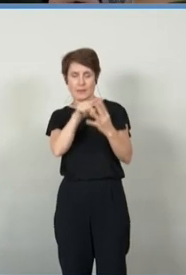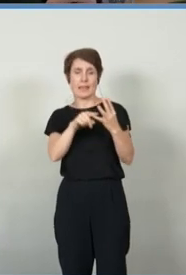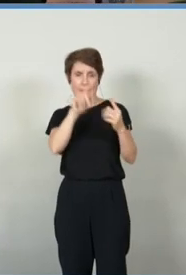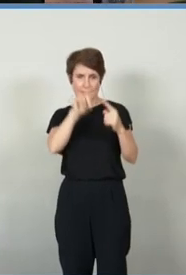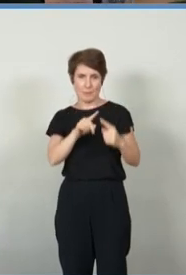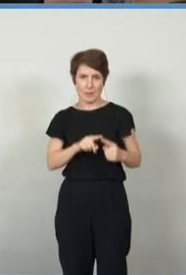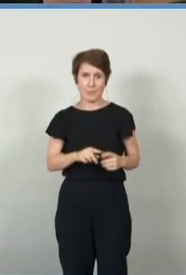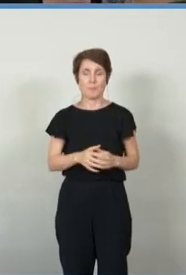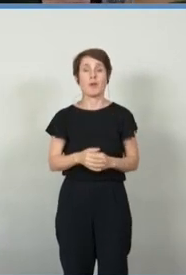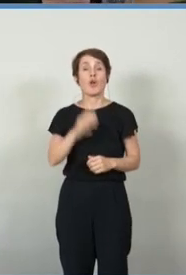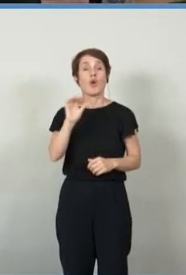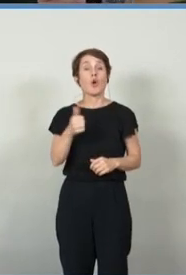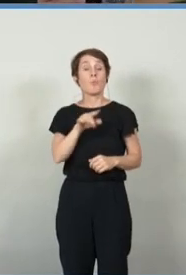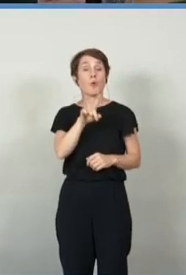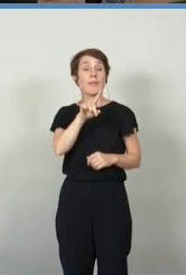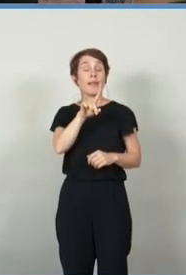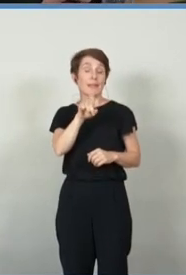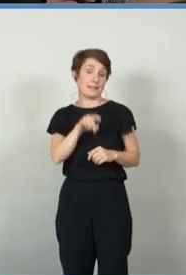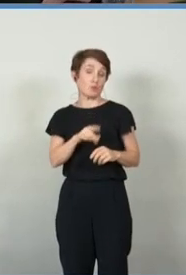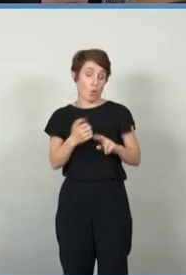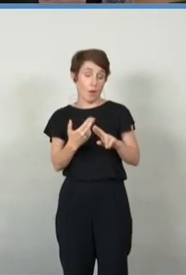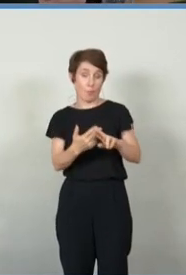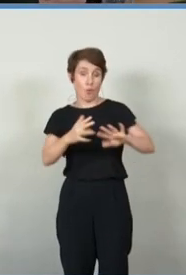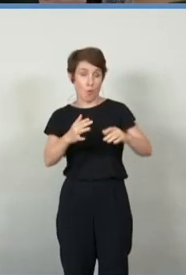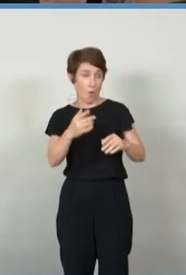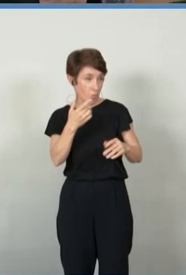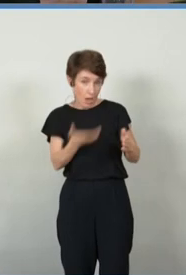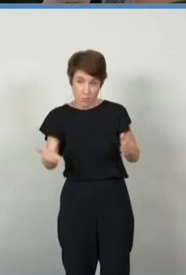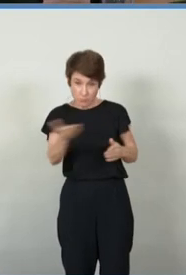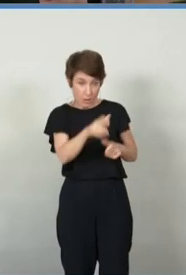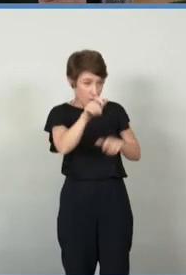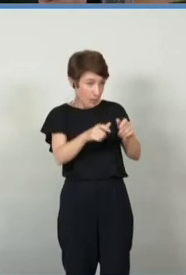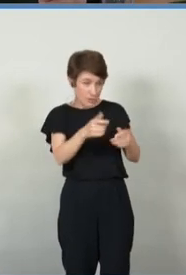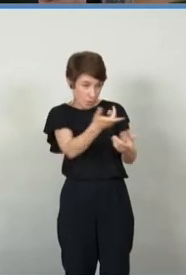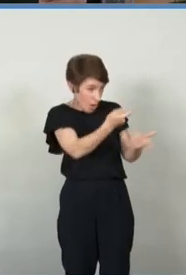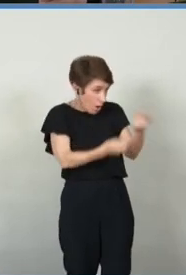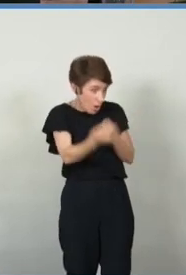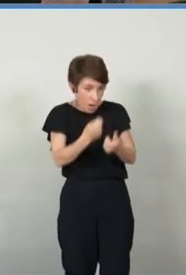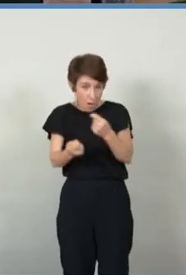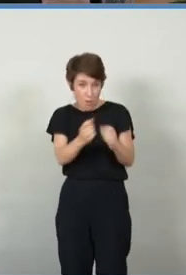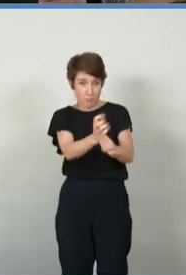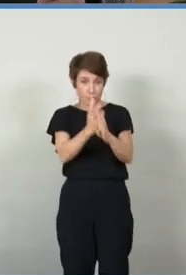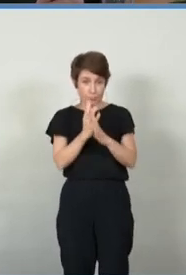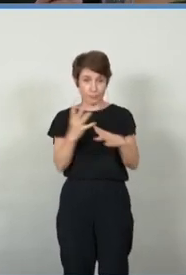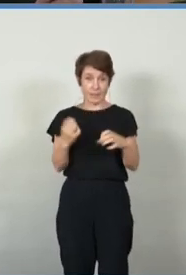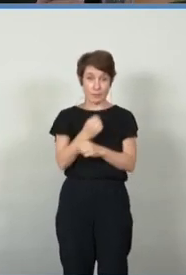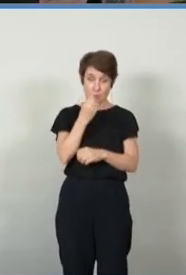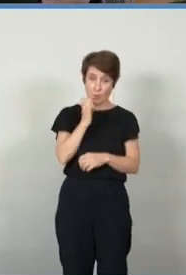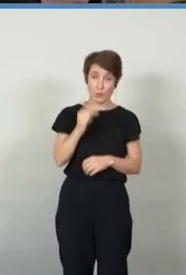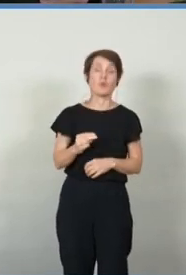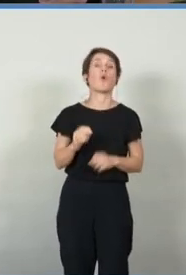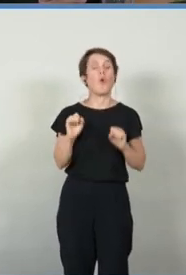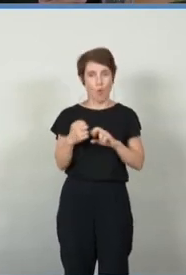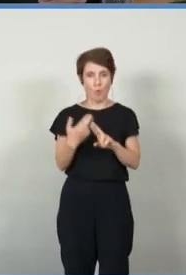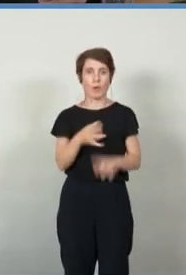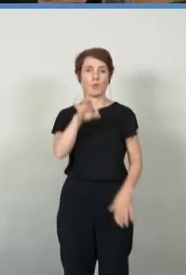pour répondre à la première question avons-nous réussi à embarquer le plus grand nombre nous pouvons répondre OUI au travers